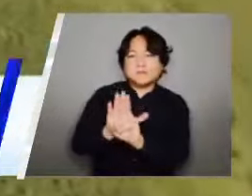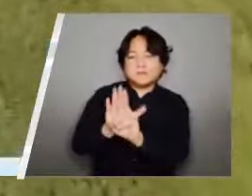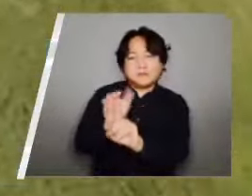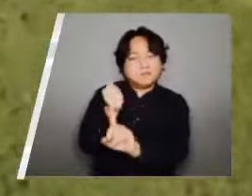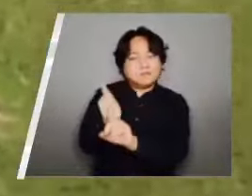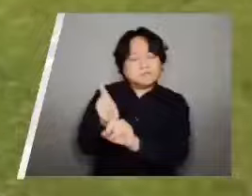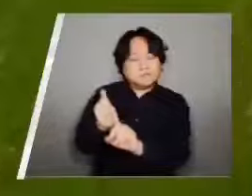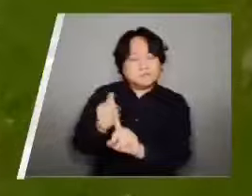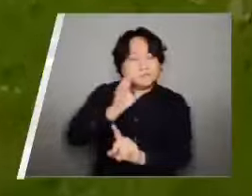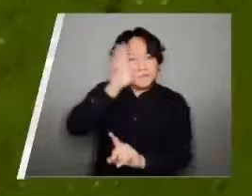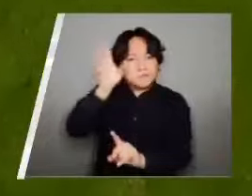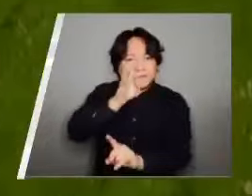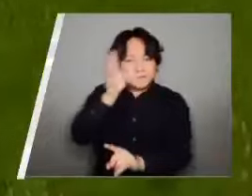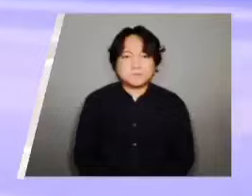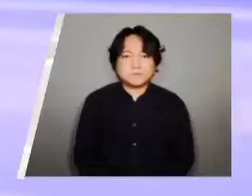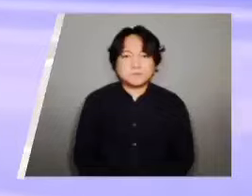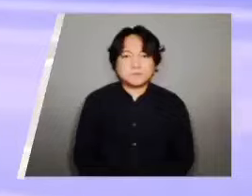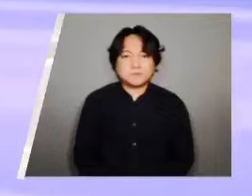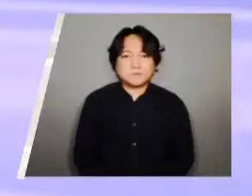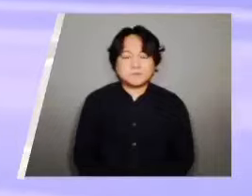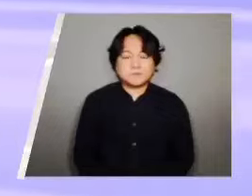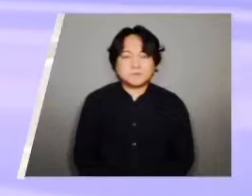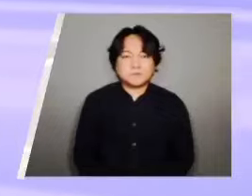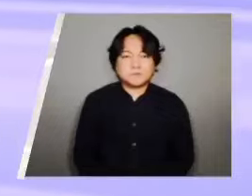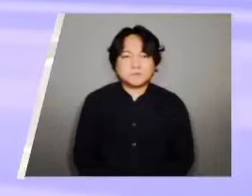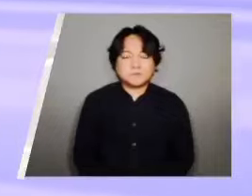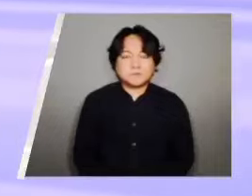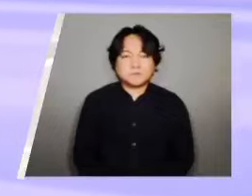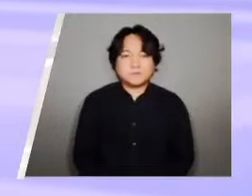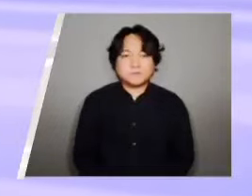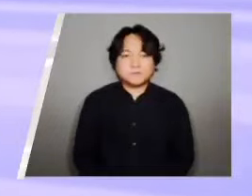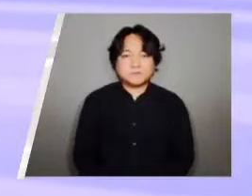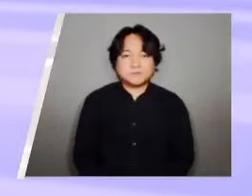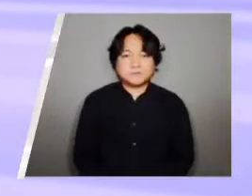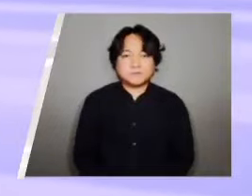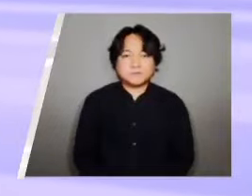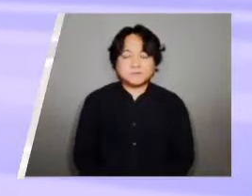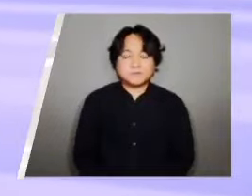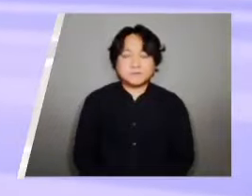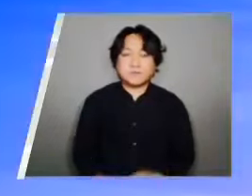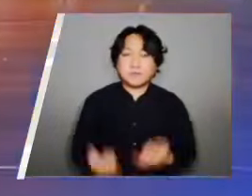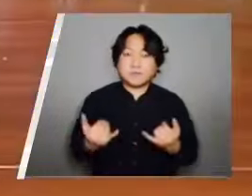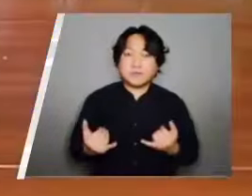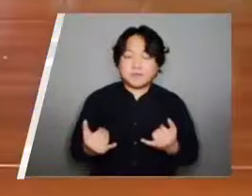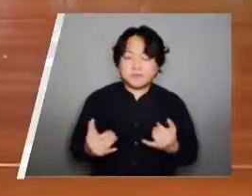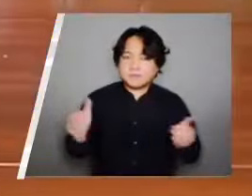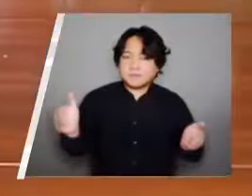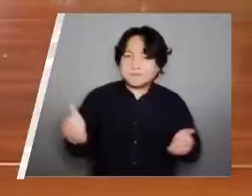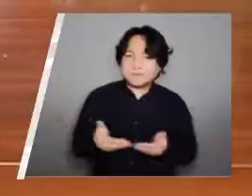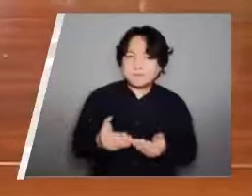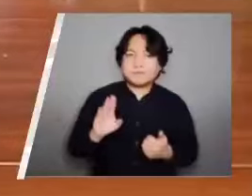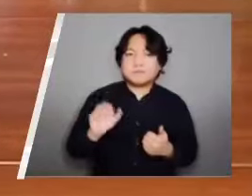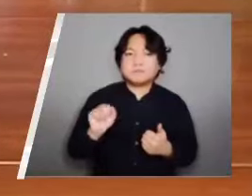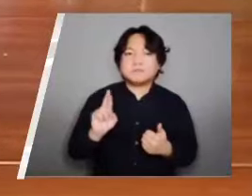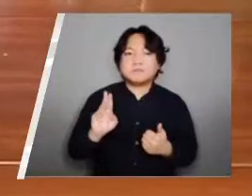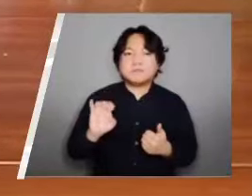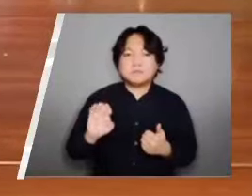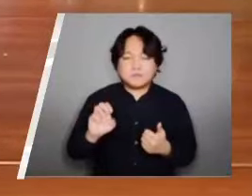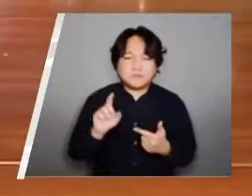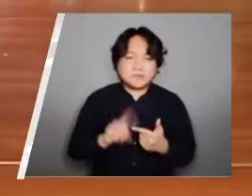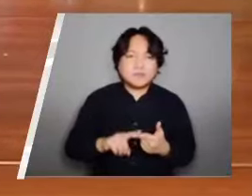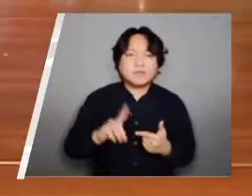itinahi opisyal na po ang ipinakilala sina Barbie fortes at David liko bilang bagong ambassadors